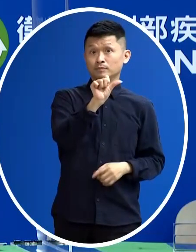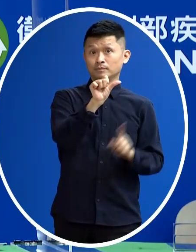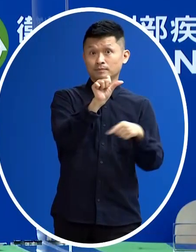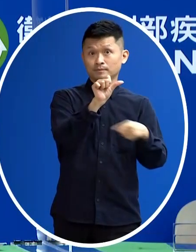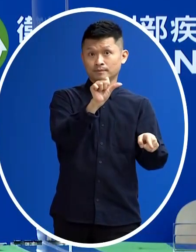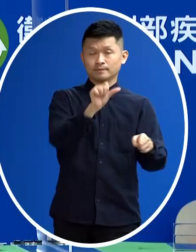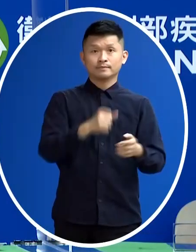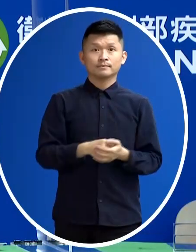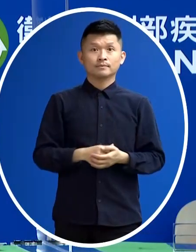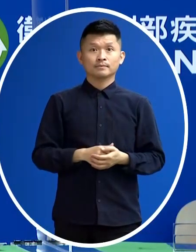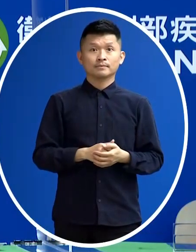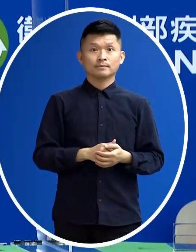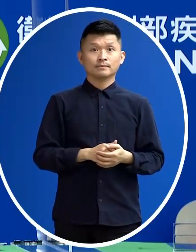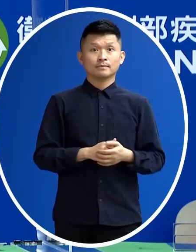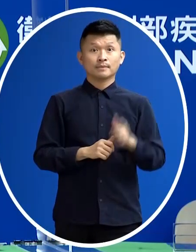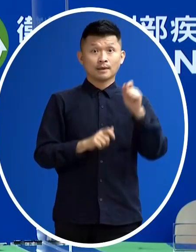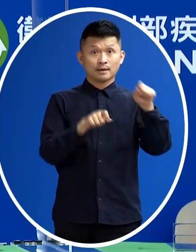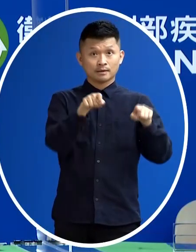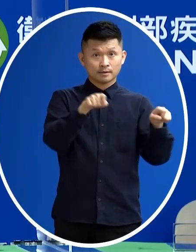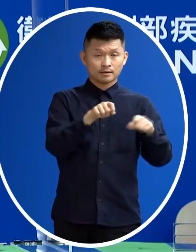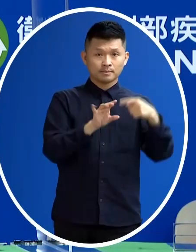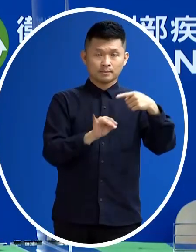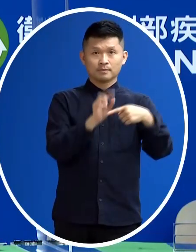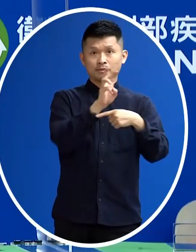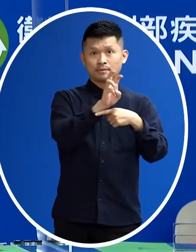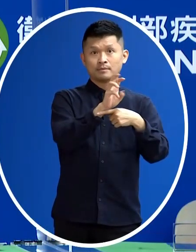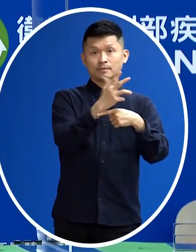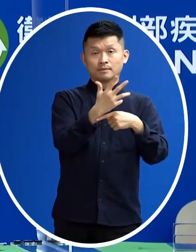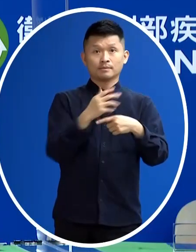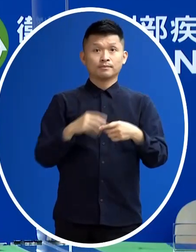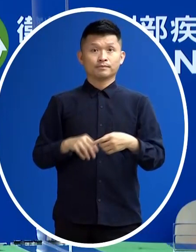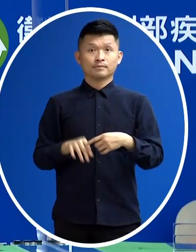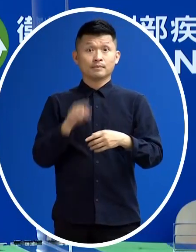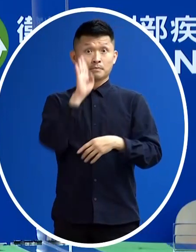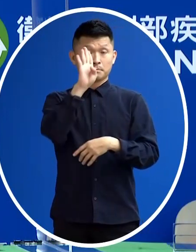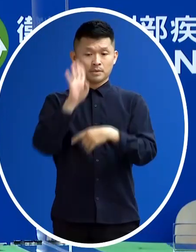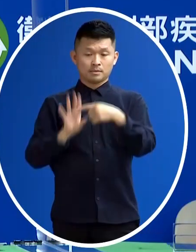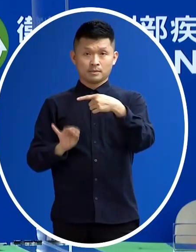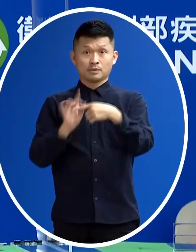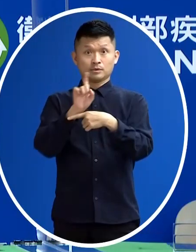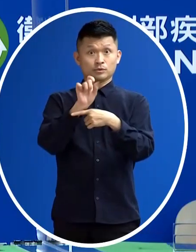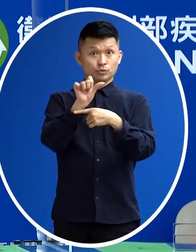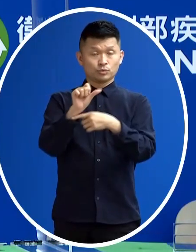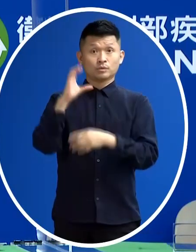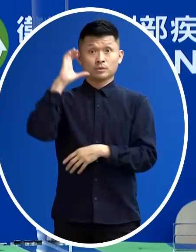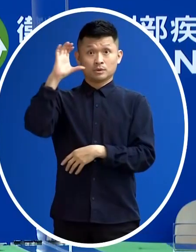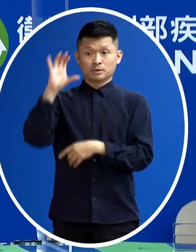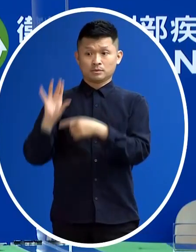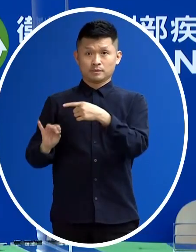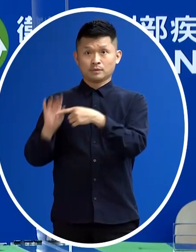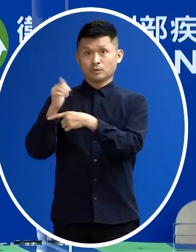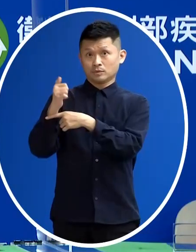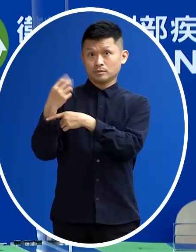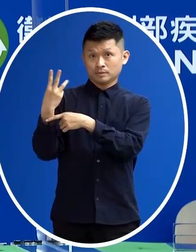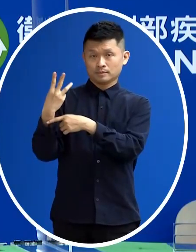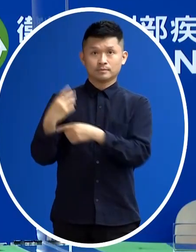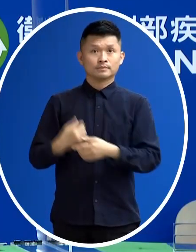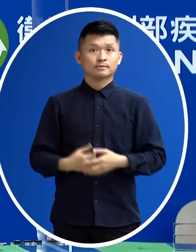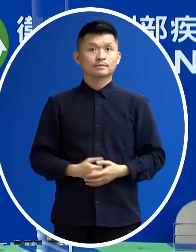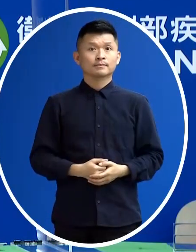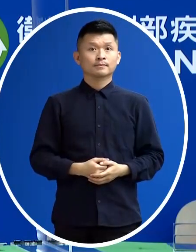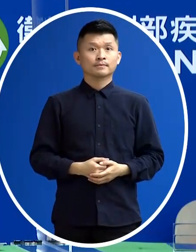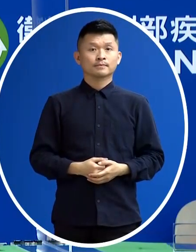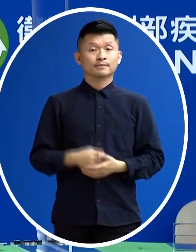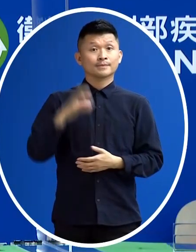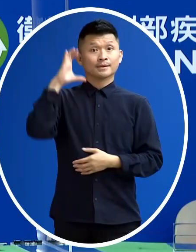啊，那 A 方案有 32%，B 方案是 15%， 另外 C 方案是 53%。那